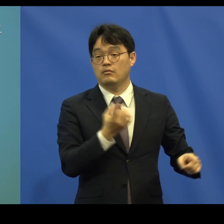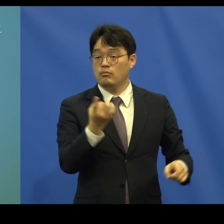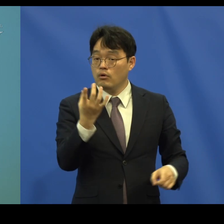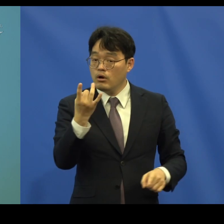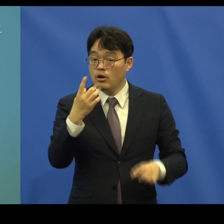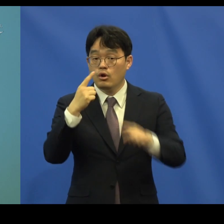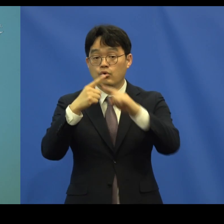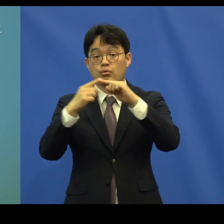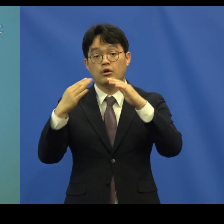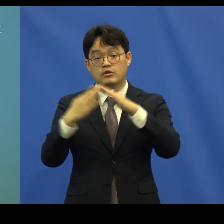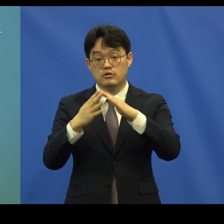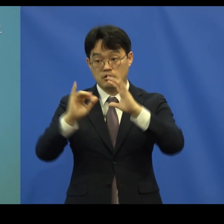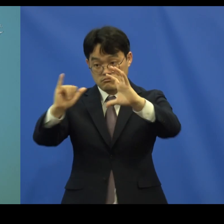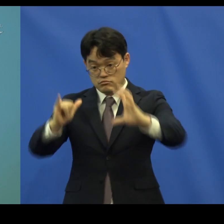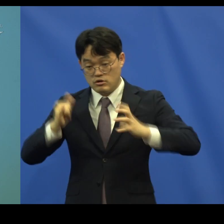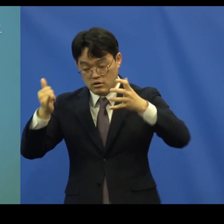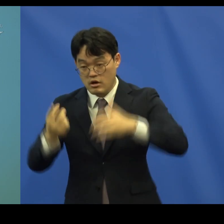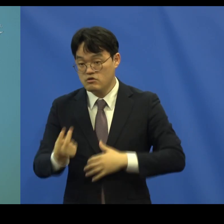이렇게 절망적인 것이죠.